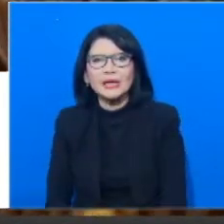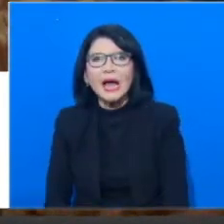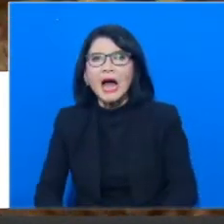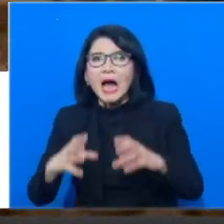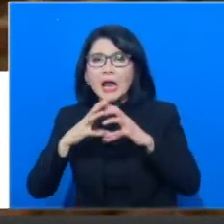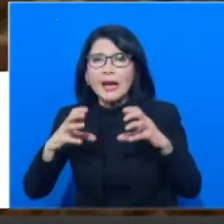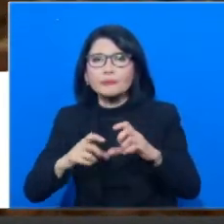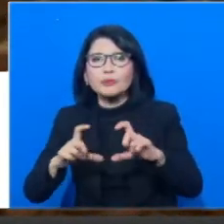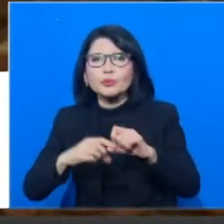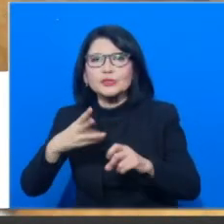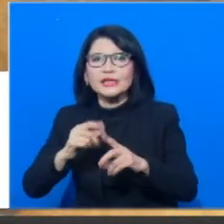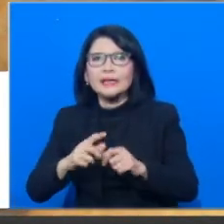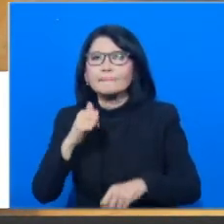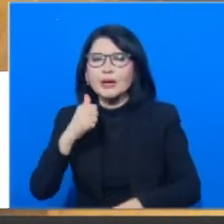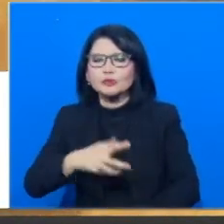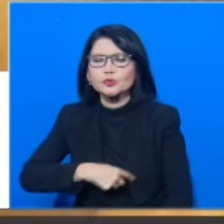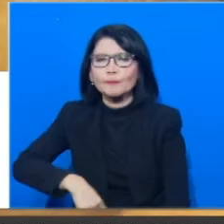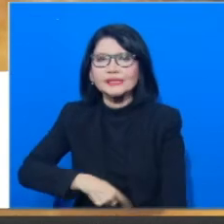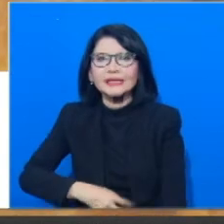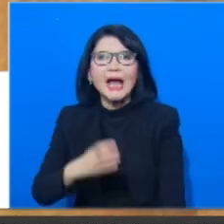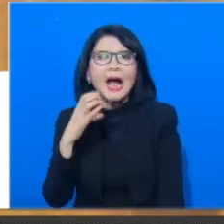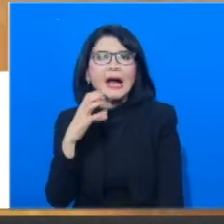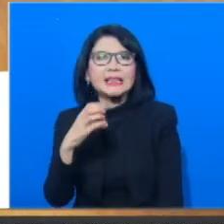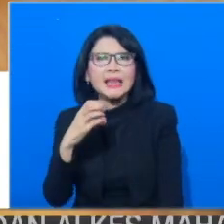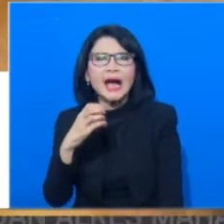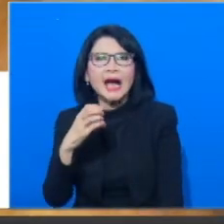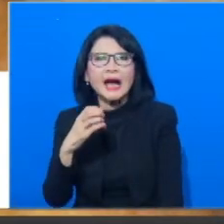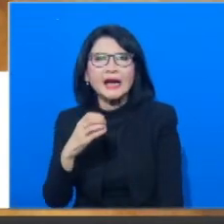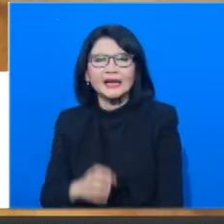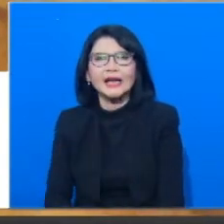yang bagus untuk pencernaan, sedangkan kentang alternatif